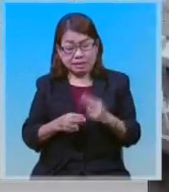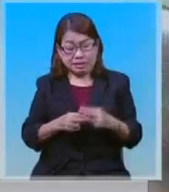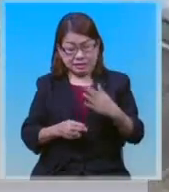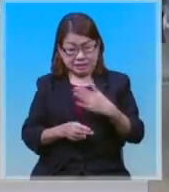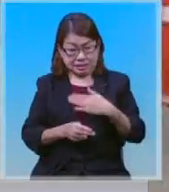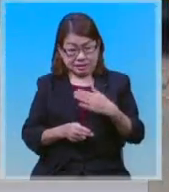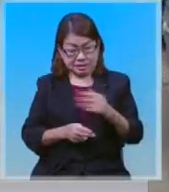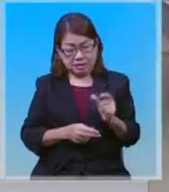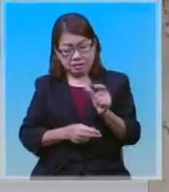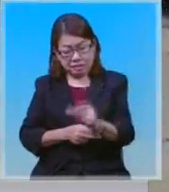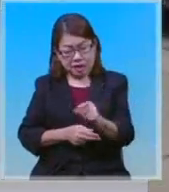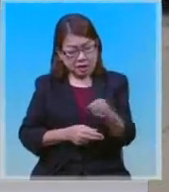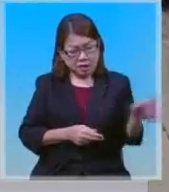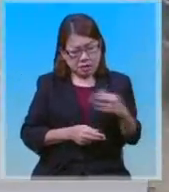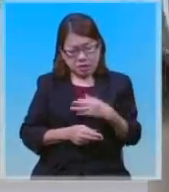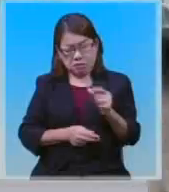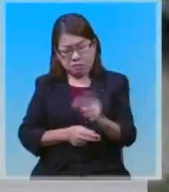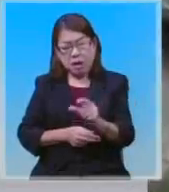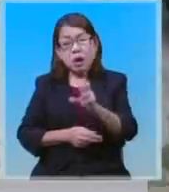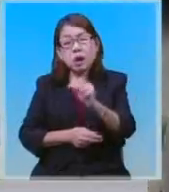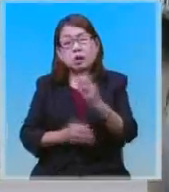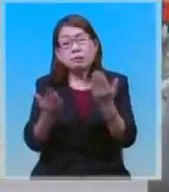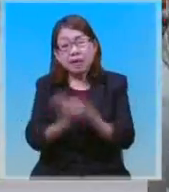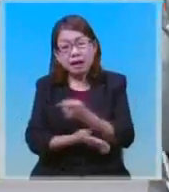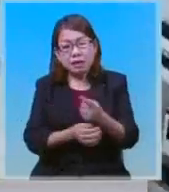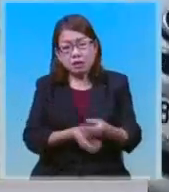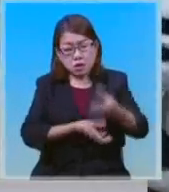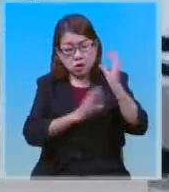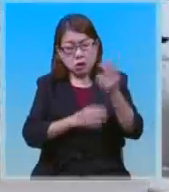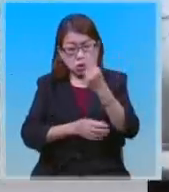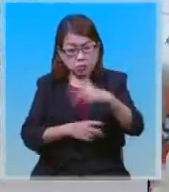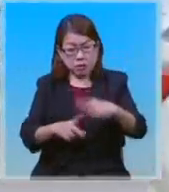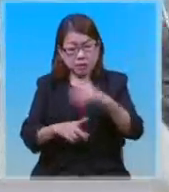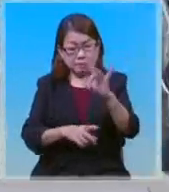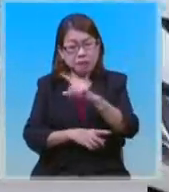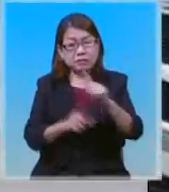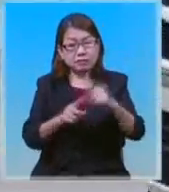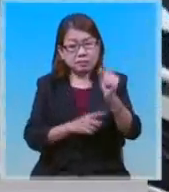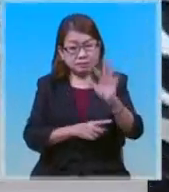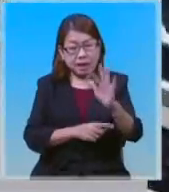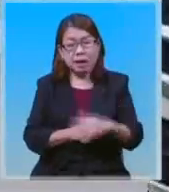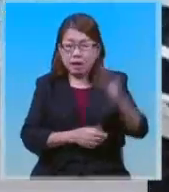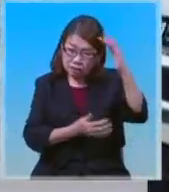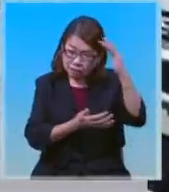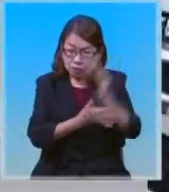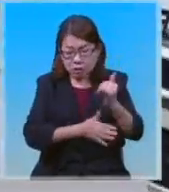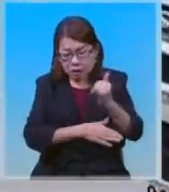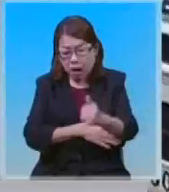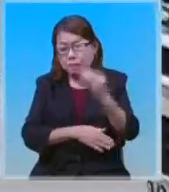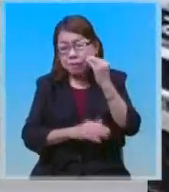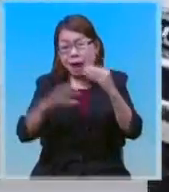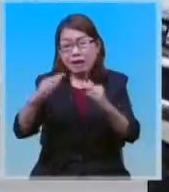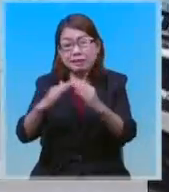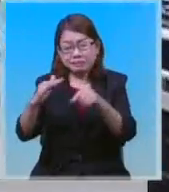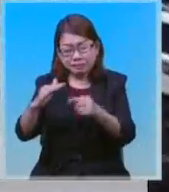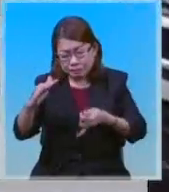คือย้อนกลับไปก่อนหน้านี้15สิงหาคมที่ผ่านมาเจ้าหน้าที่ตำรวจเข้าไปตรวจคนบ้านพักของนายนิติพงษ์ไปเจอของกล